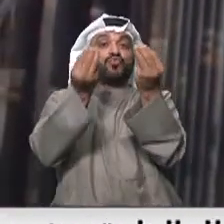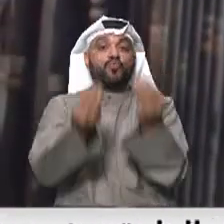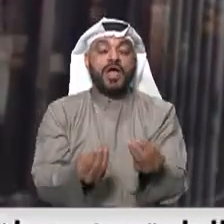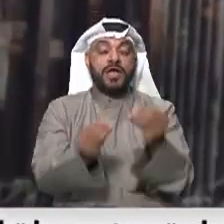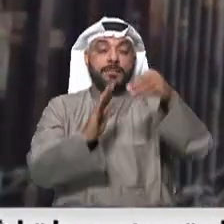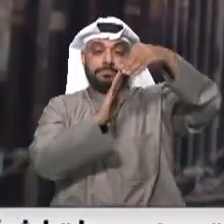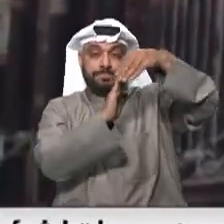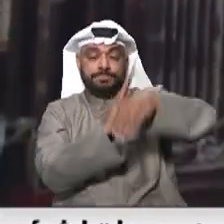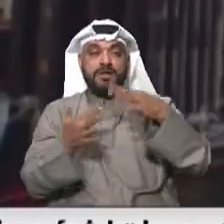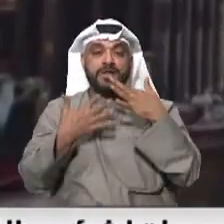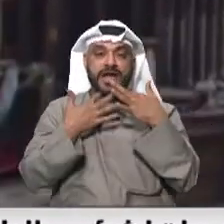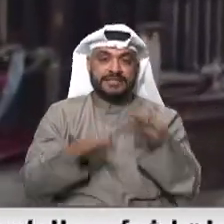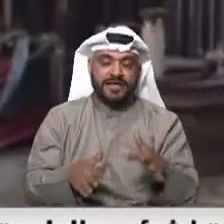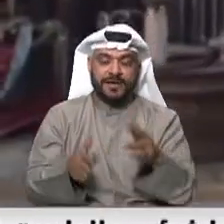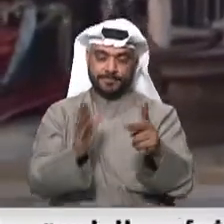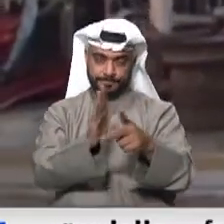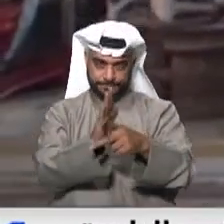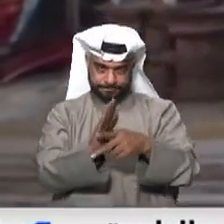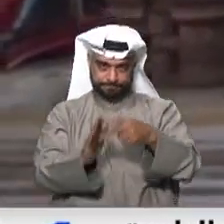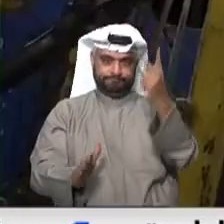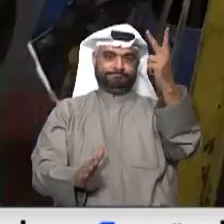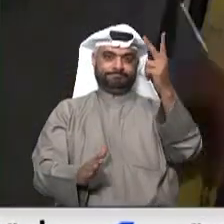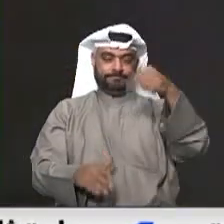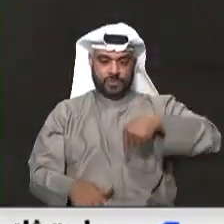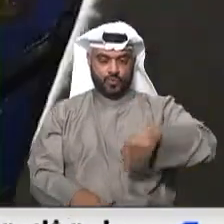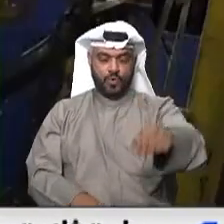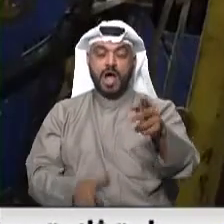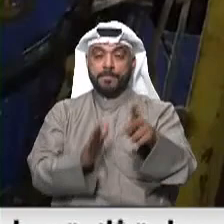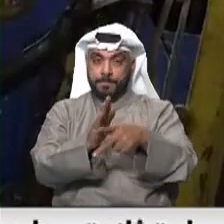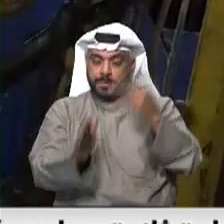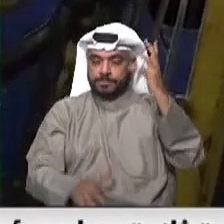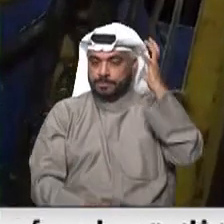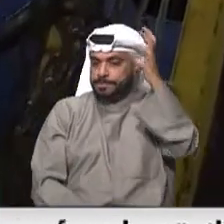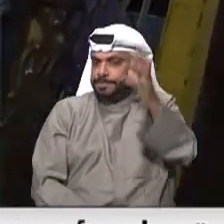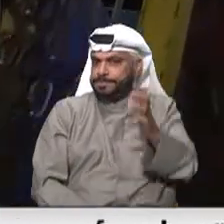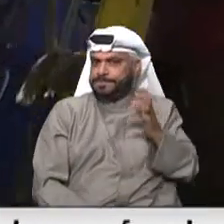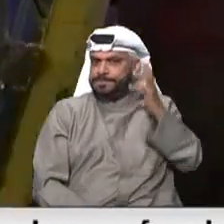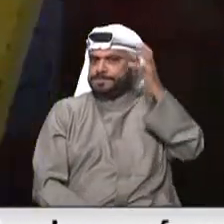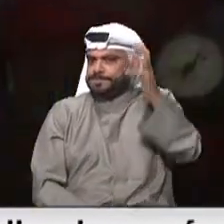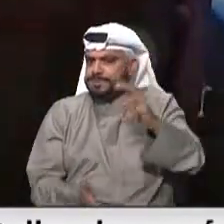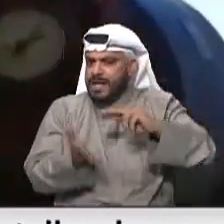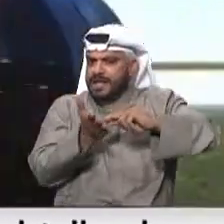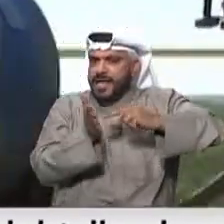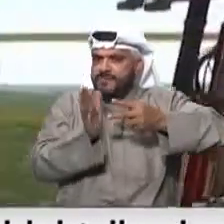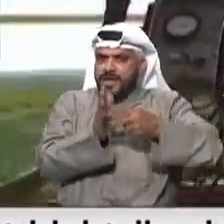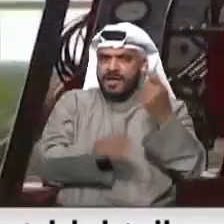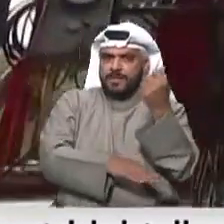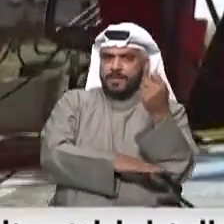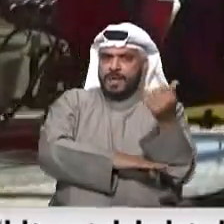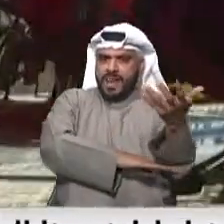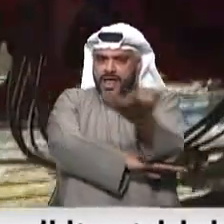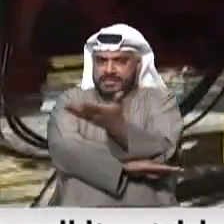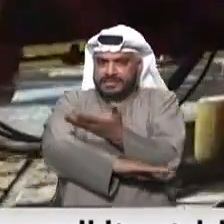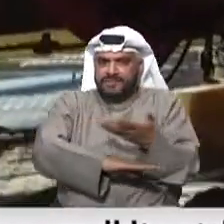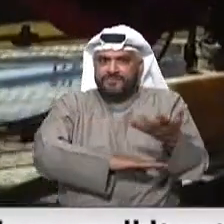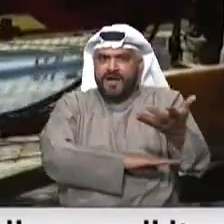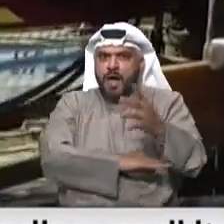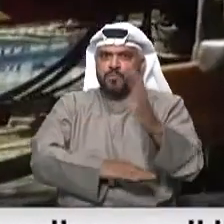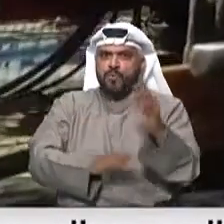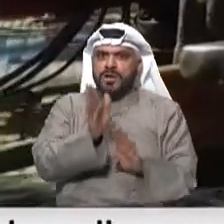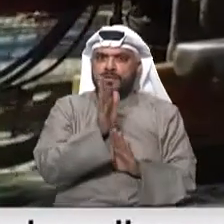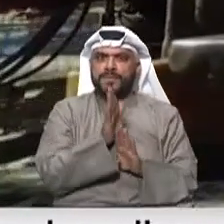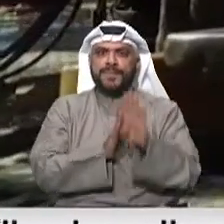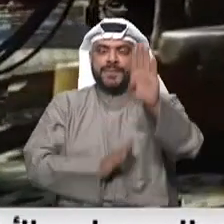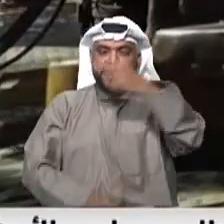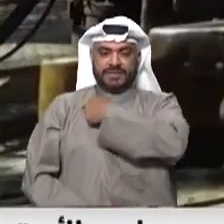هذا وتجدد او تجدد المخاوف من عدد من المستثمرين تجاه افاق تعافي الاقتصاد الصينيه وذلك